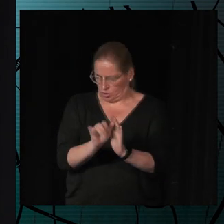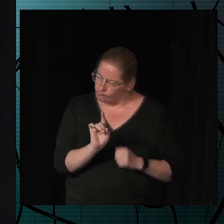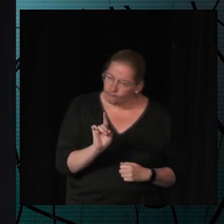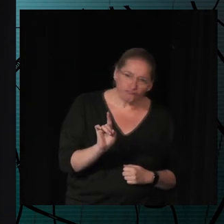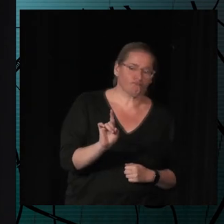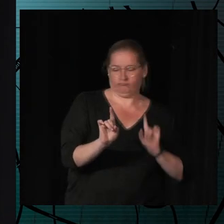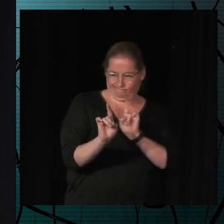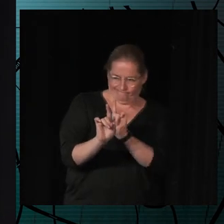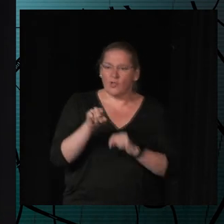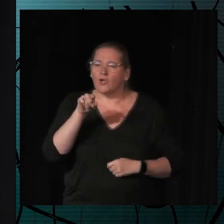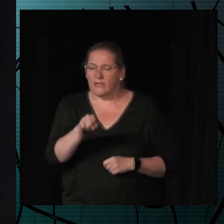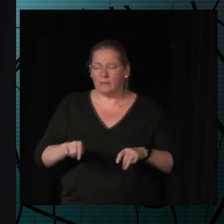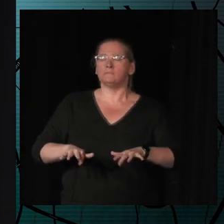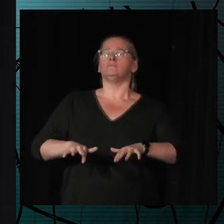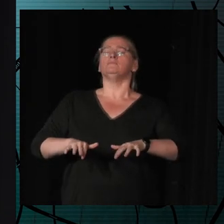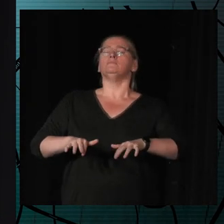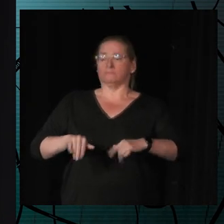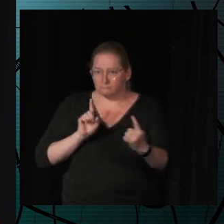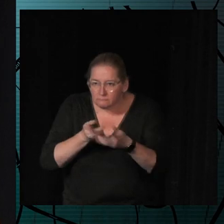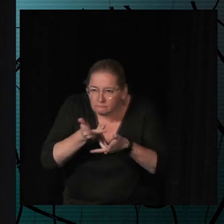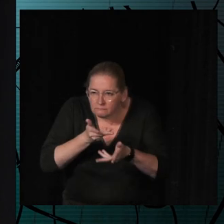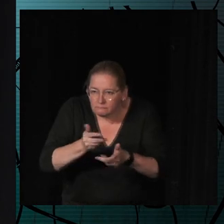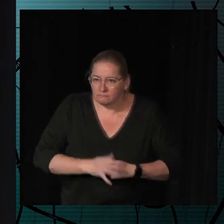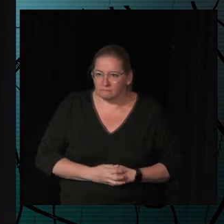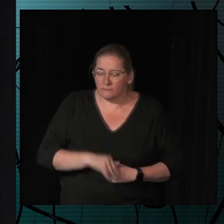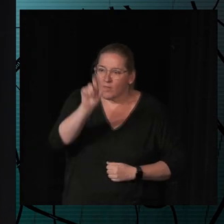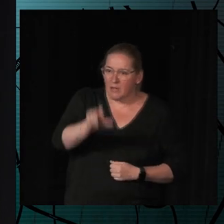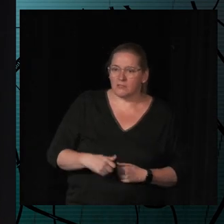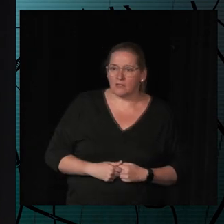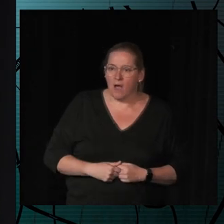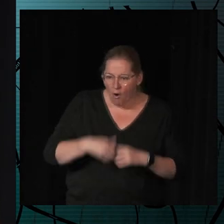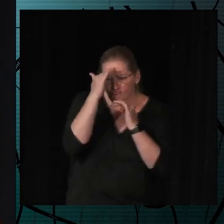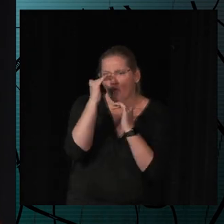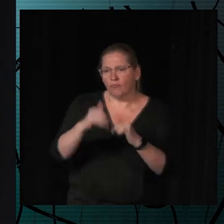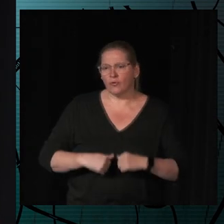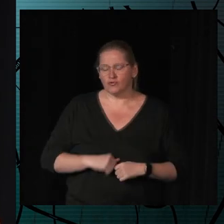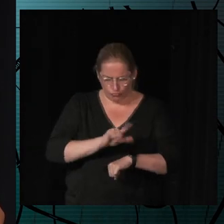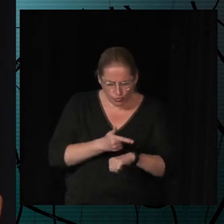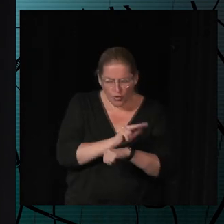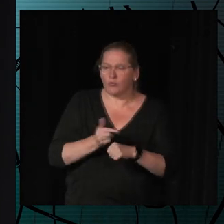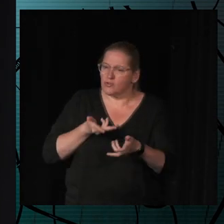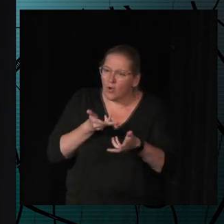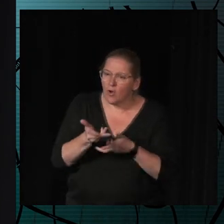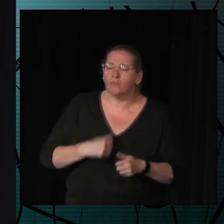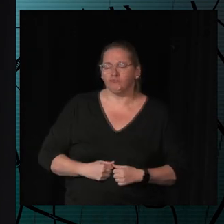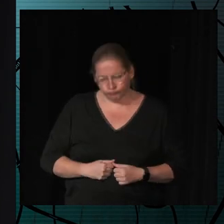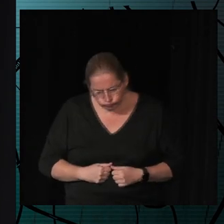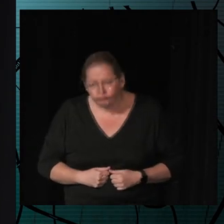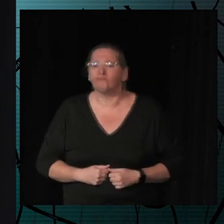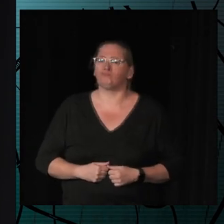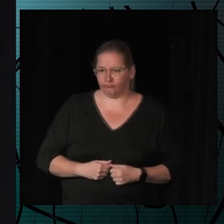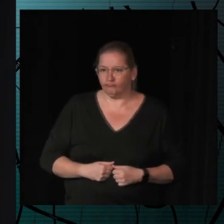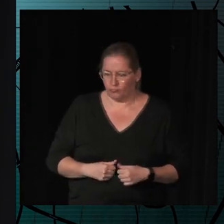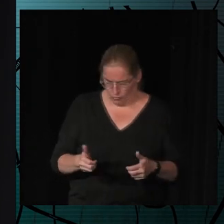un échange avec un médium et donc on croit ce personnage principal au bout de 2 3 heur on a confiance en lui lorsqu'il nous parle on a tendance à on le on le